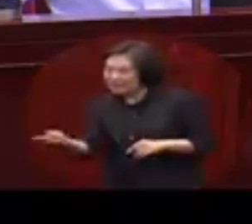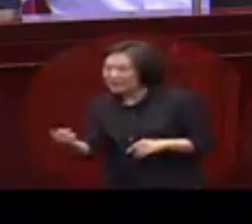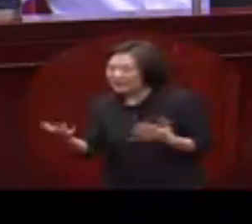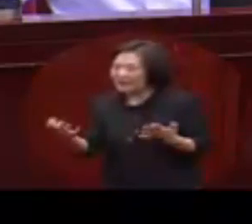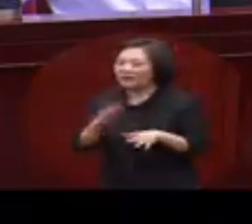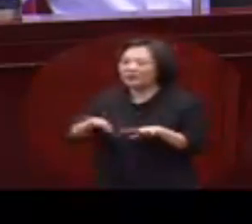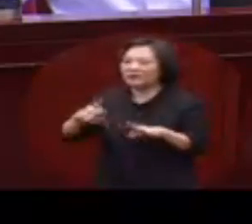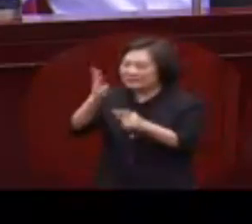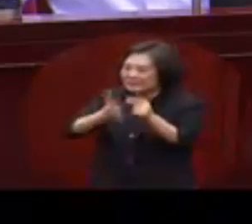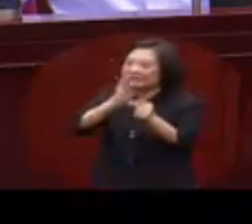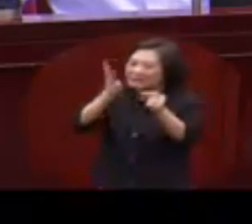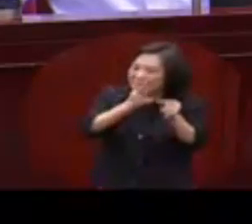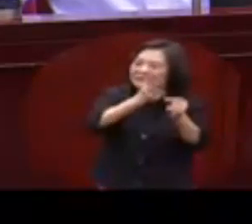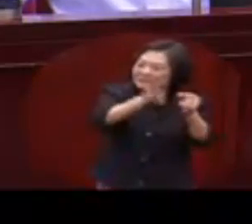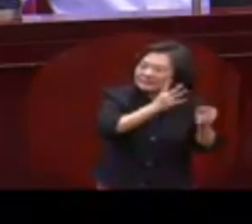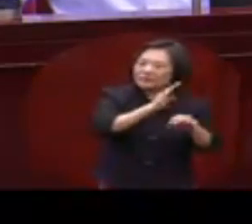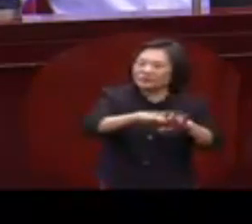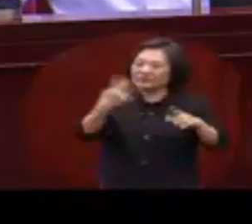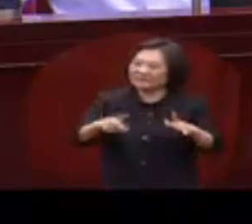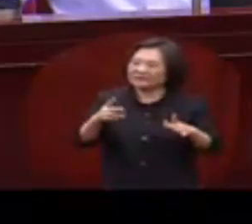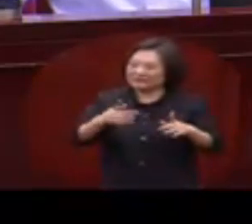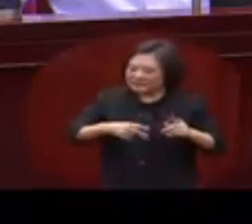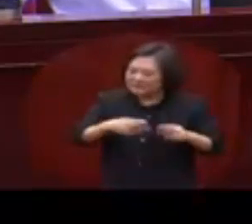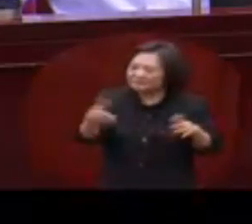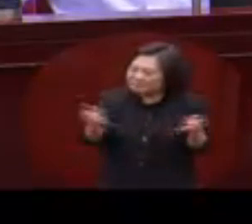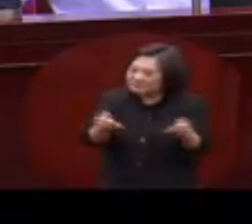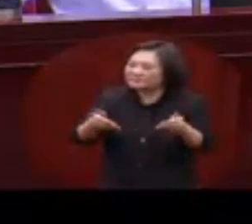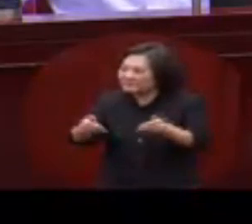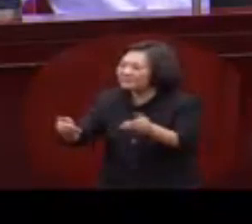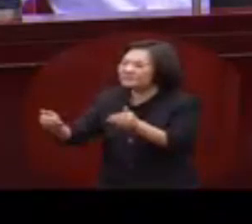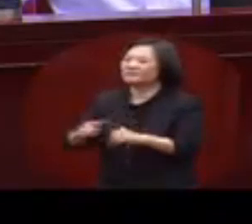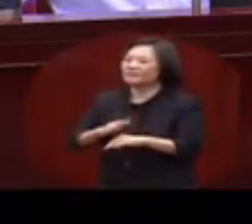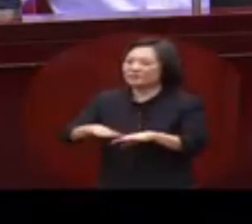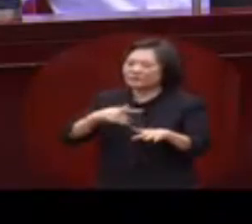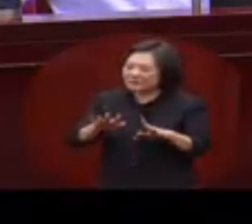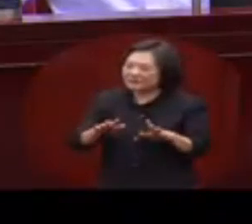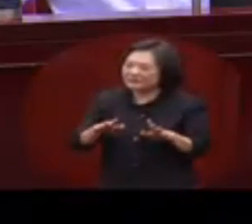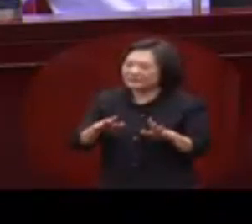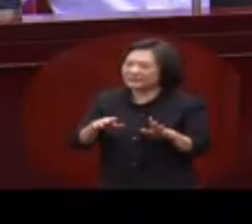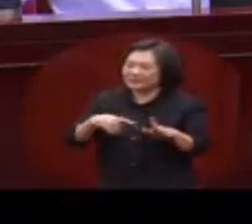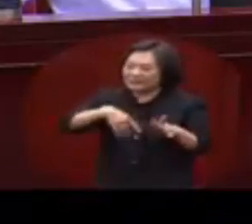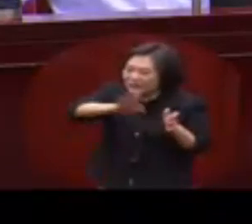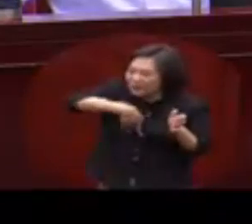的免片的计划，因为我认为这个还是要不断的随着状每年在进行标线